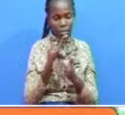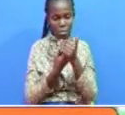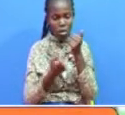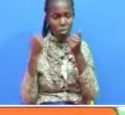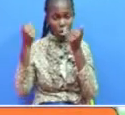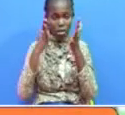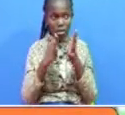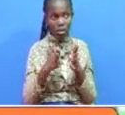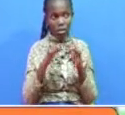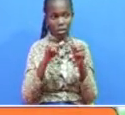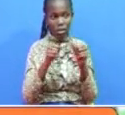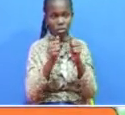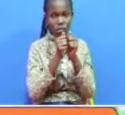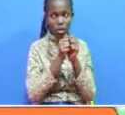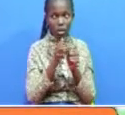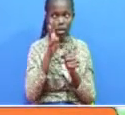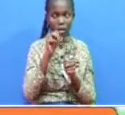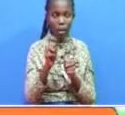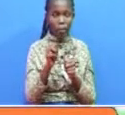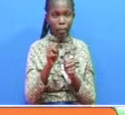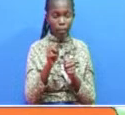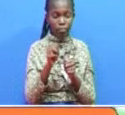nao tuweze